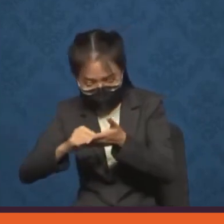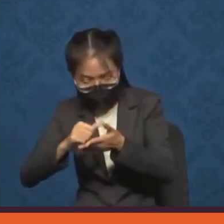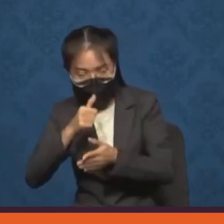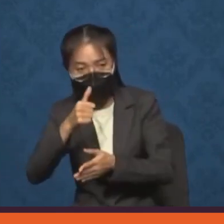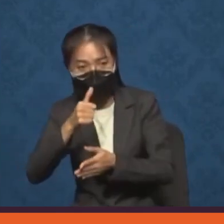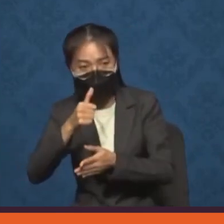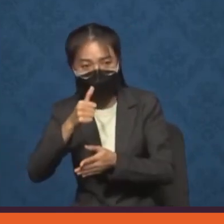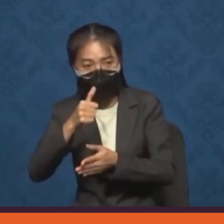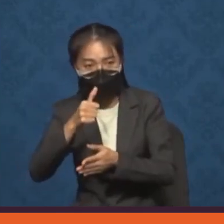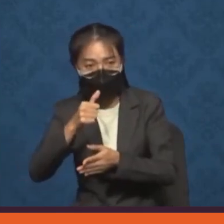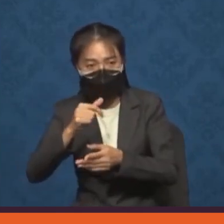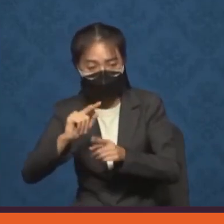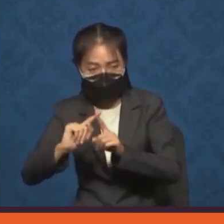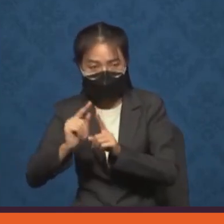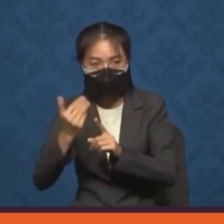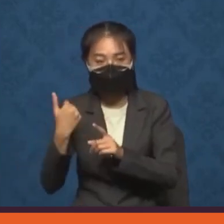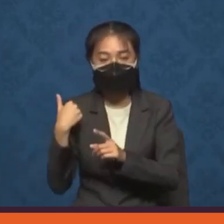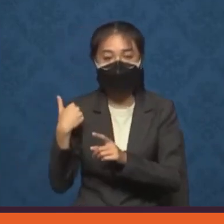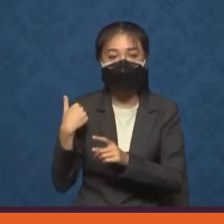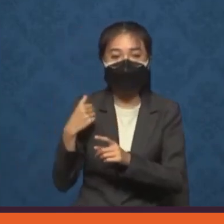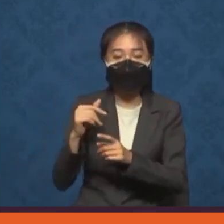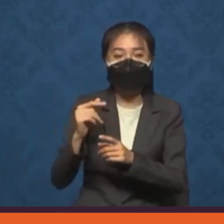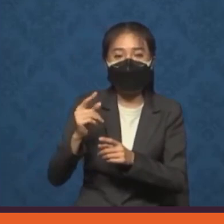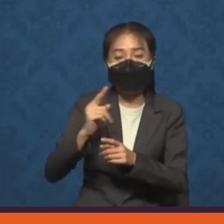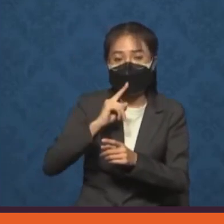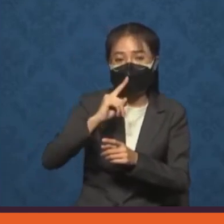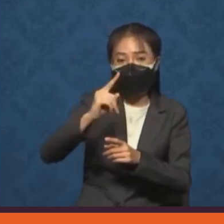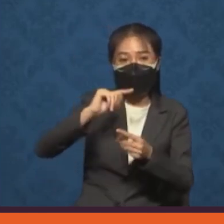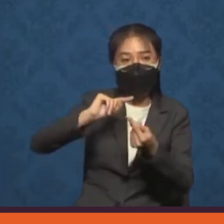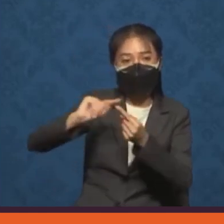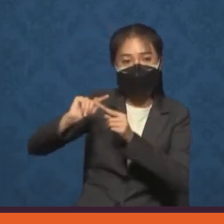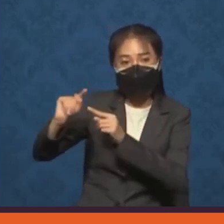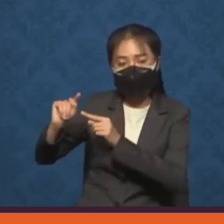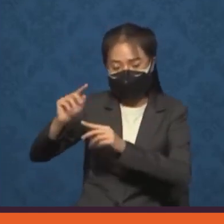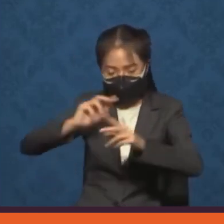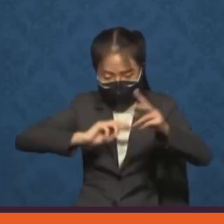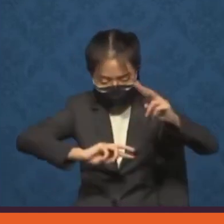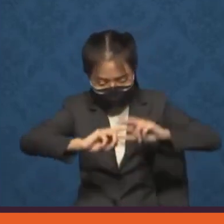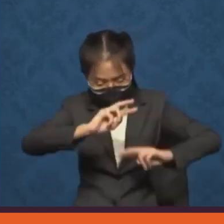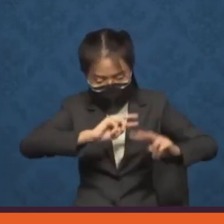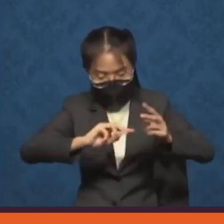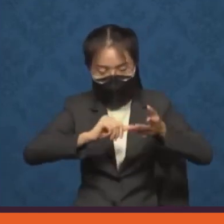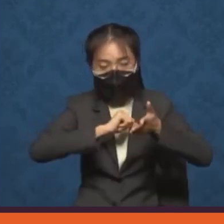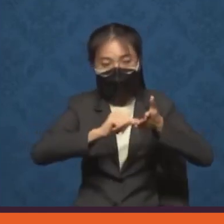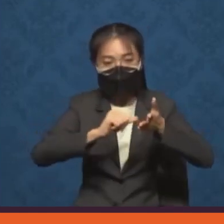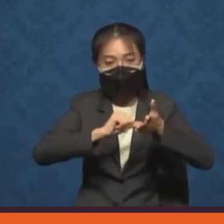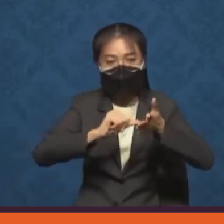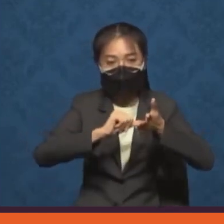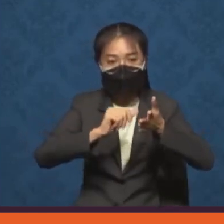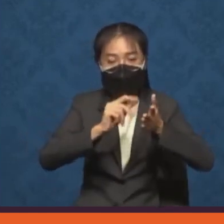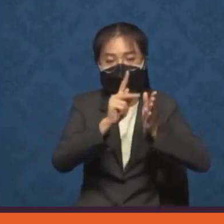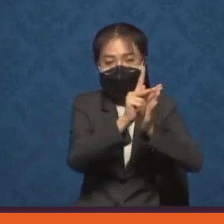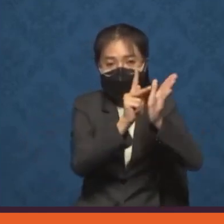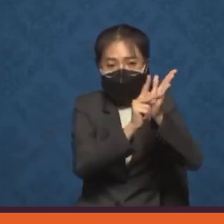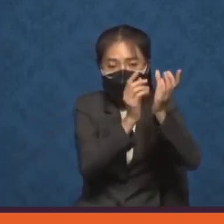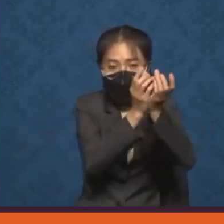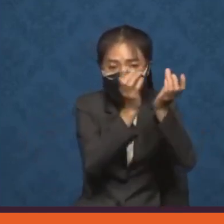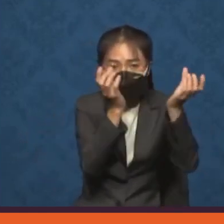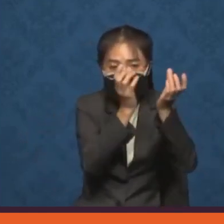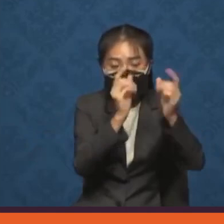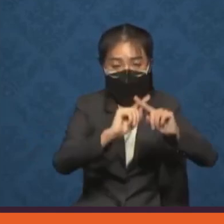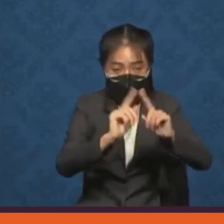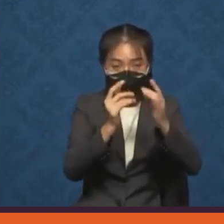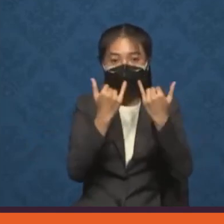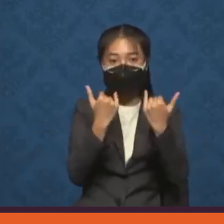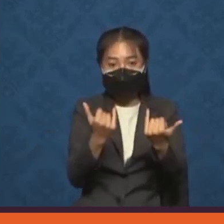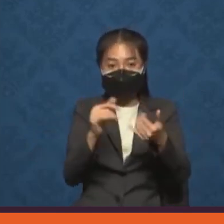ธรรมนูญก็ใช้ช่องเรื่องร้องเรียนเรื่องล้มล้างการปกครองเข้าไปตรวจสอบการแก้รัฐธรรมนูญแทนพอมาฉบับนี้เลยเขียนเอาไว้ให้ชัด